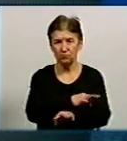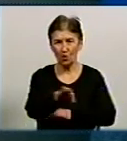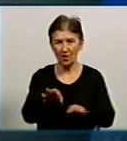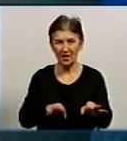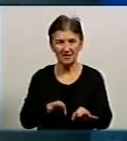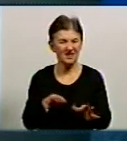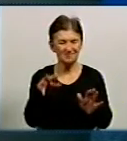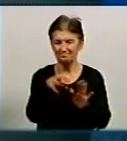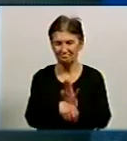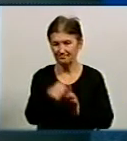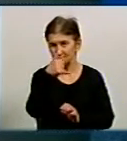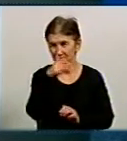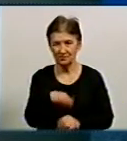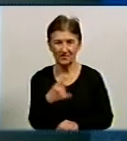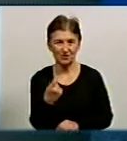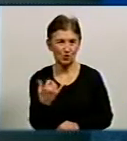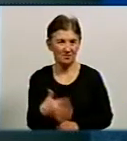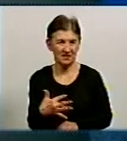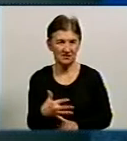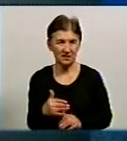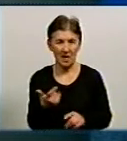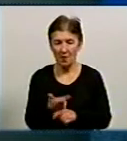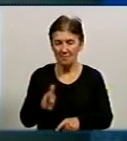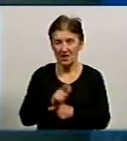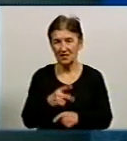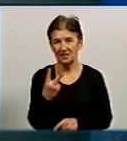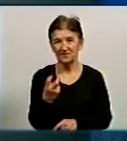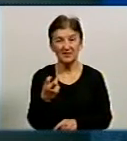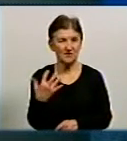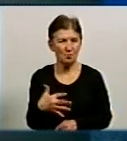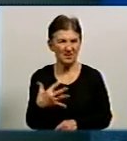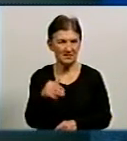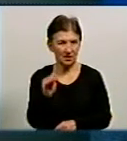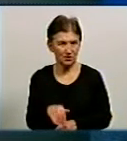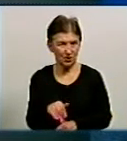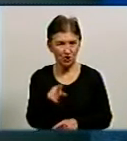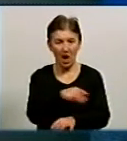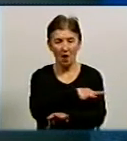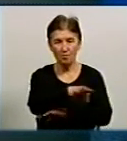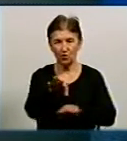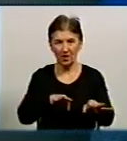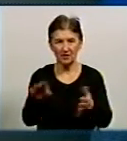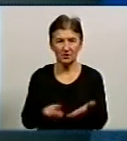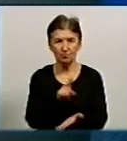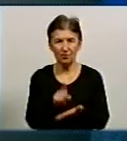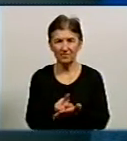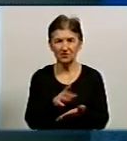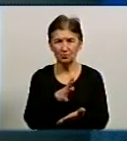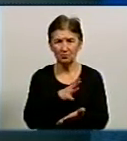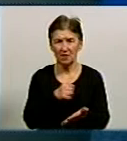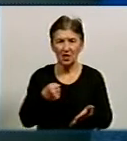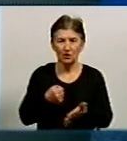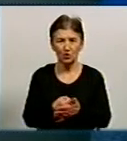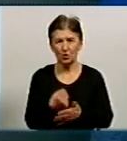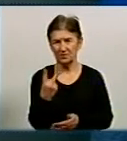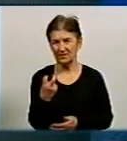але якщо максимальна сума 250 тисяч, це ж не значить, що проєкт повинен бути от прямо от до